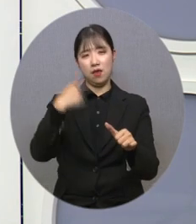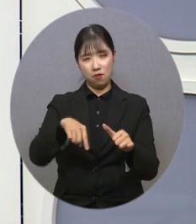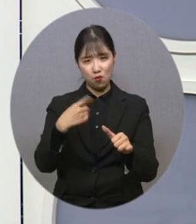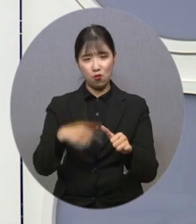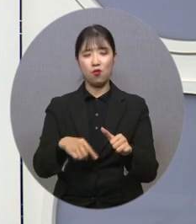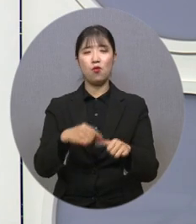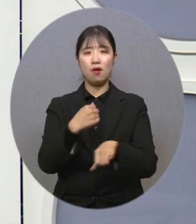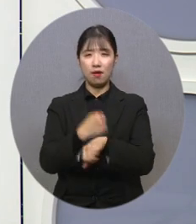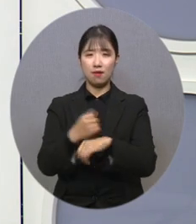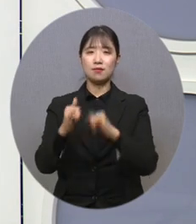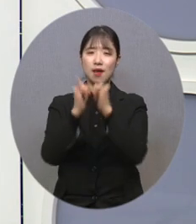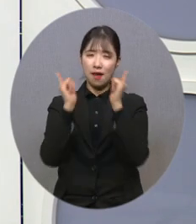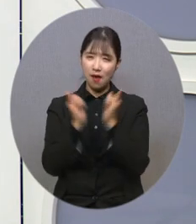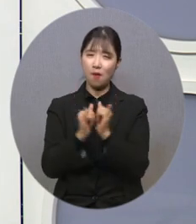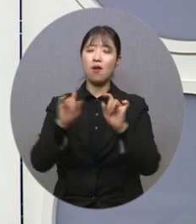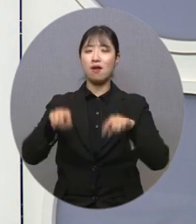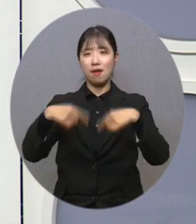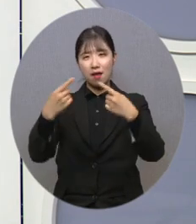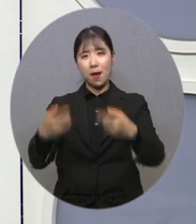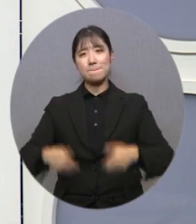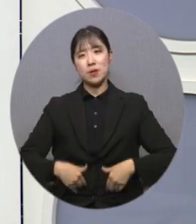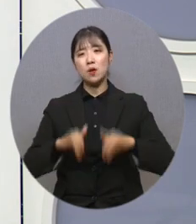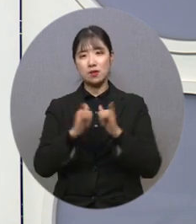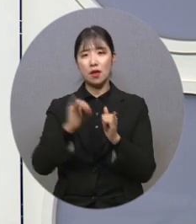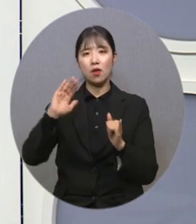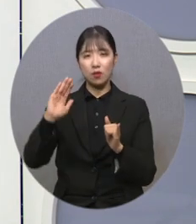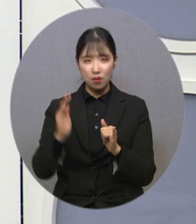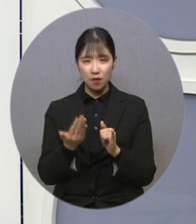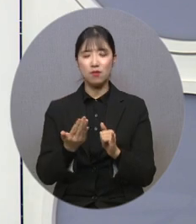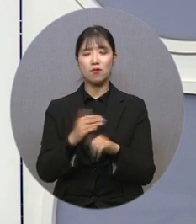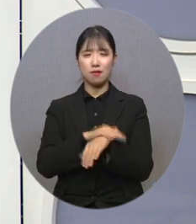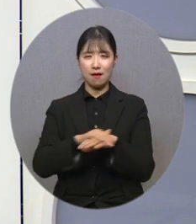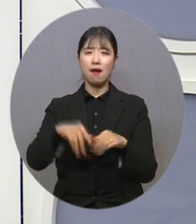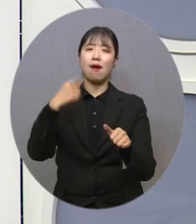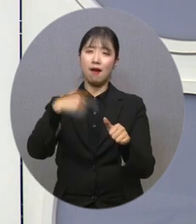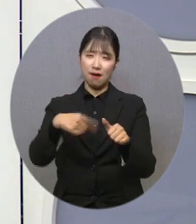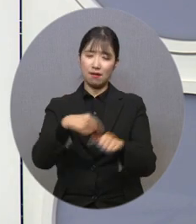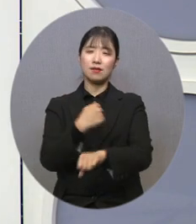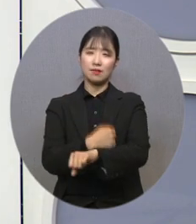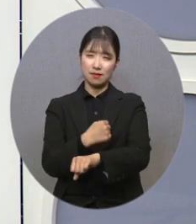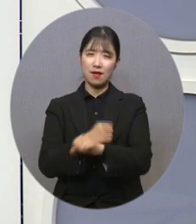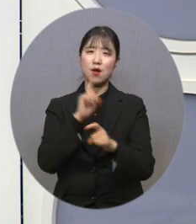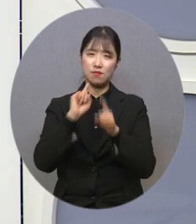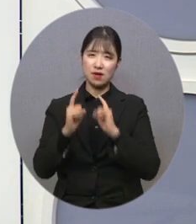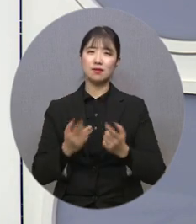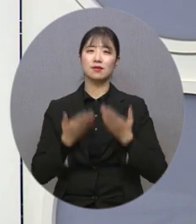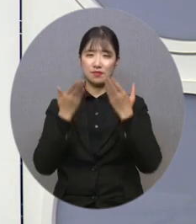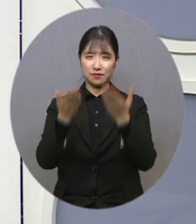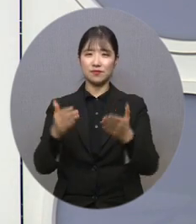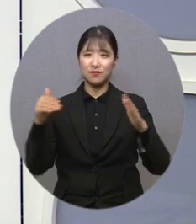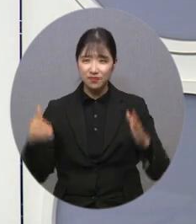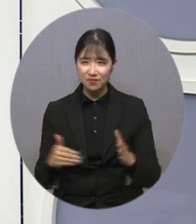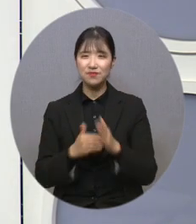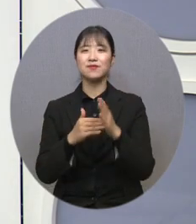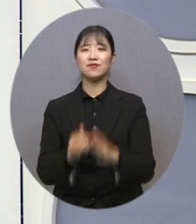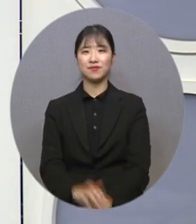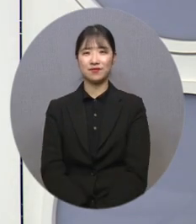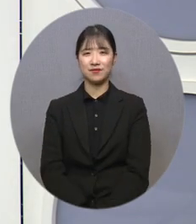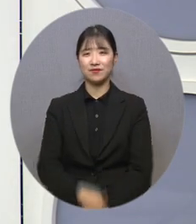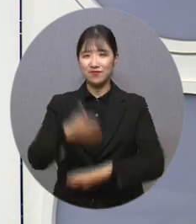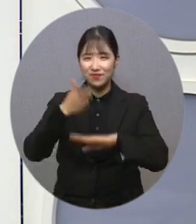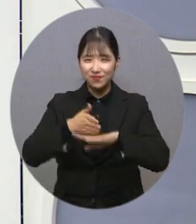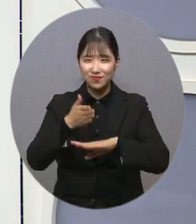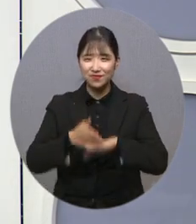교육해서 사회에 나가서 필요한 사람이 되도록 잘 가르치겠다는 말씀을 드리면서 제 말씀 마치겠습니다.